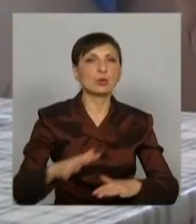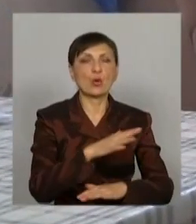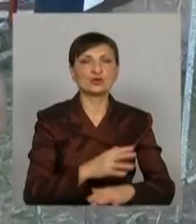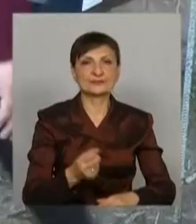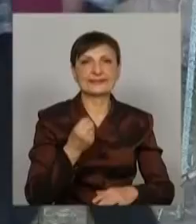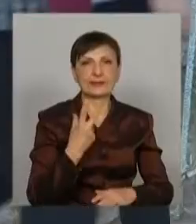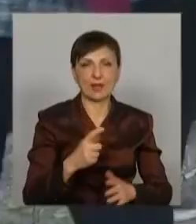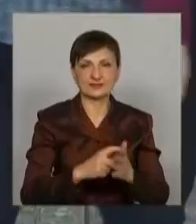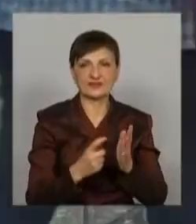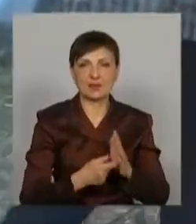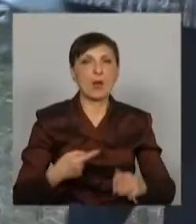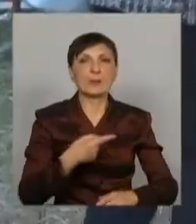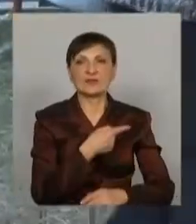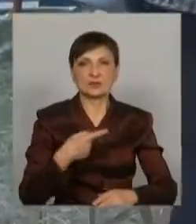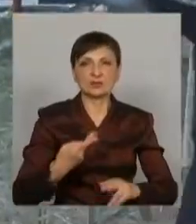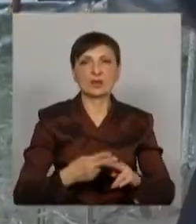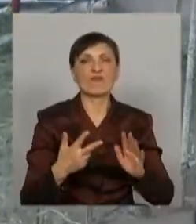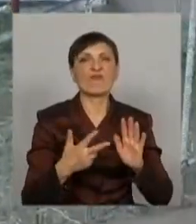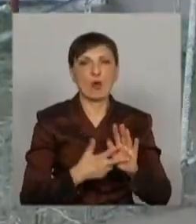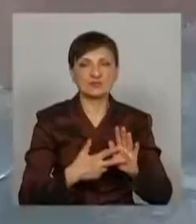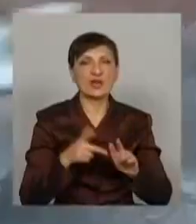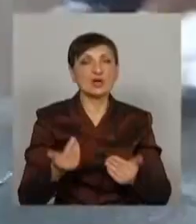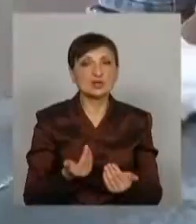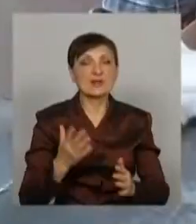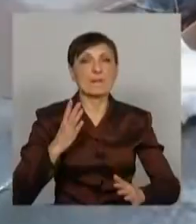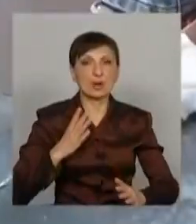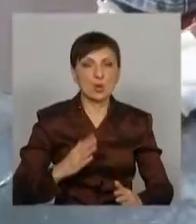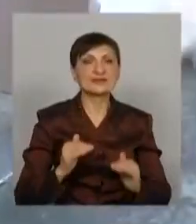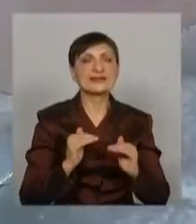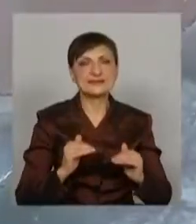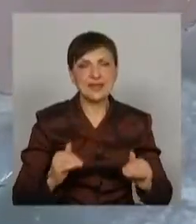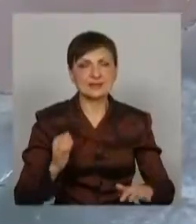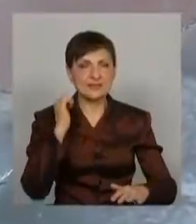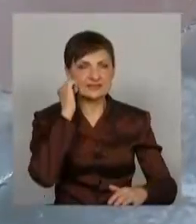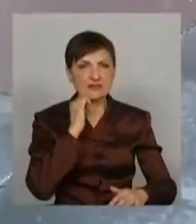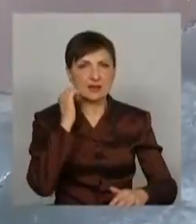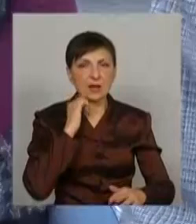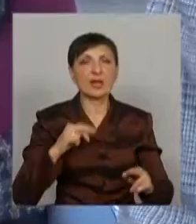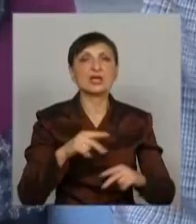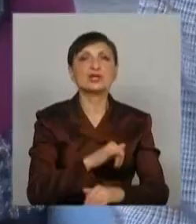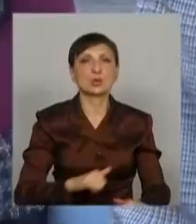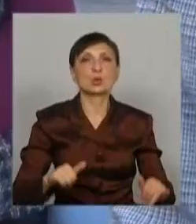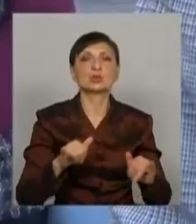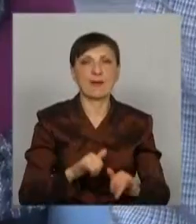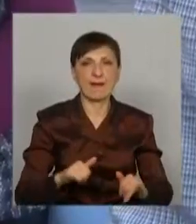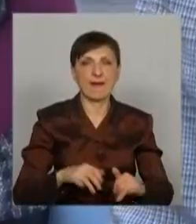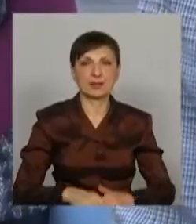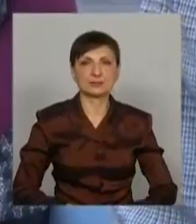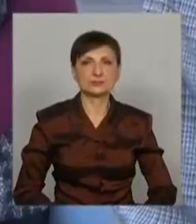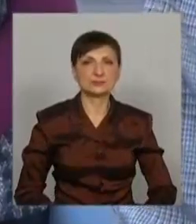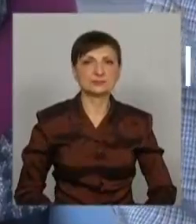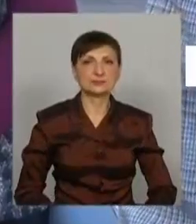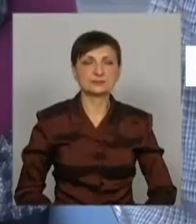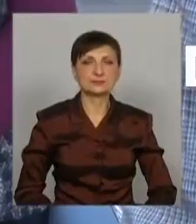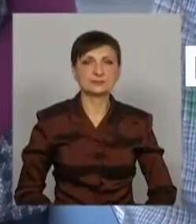квадратов на первом этаже таких 8 жить здесь приходится и детям и старикам идти некуда было идет ток санджи la verdad